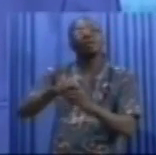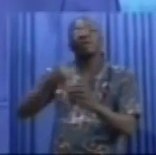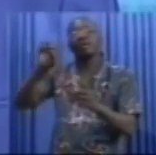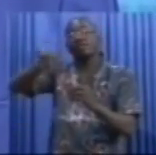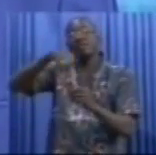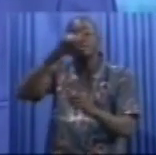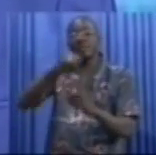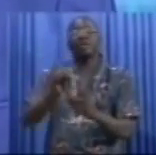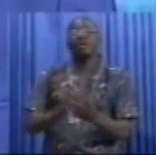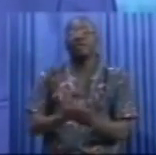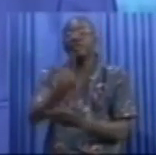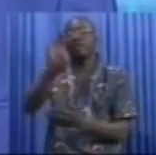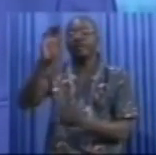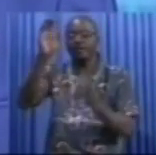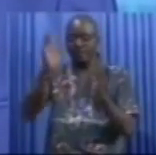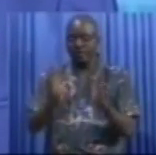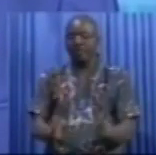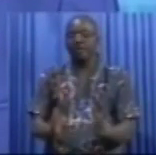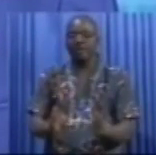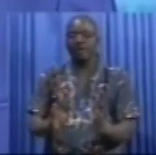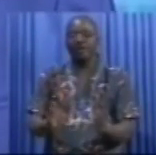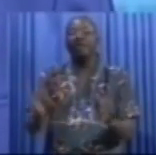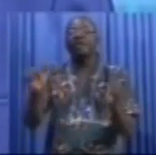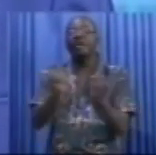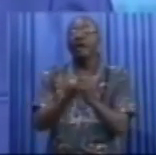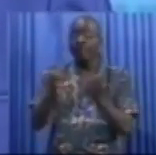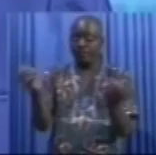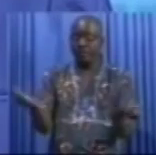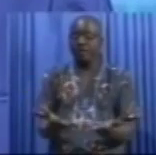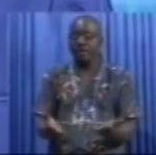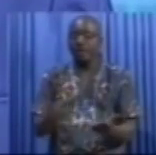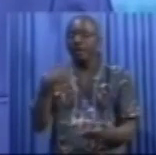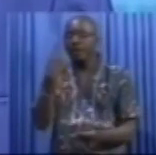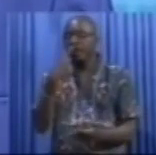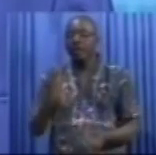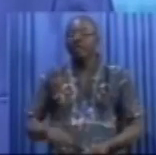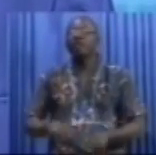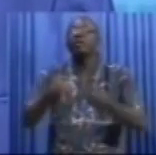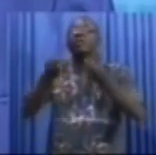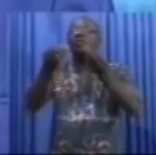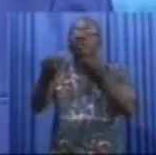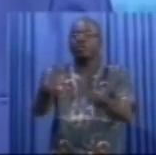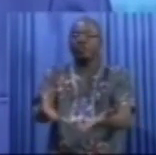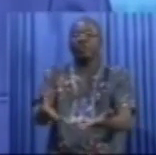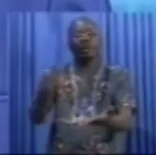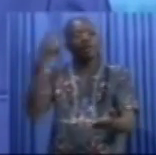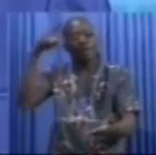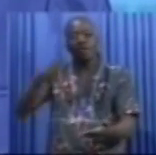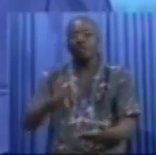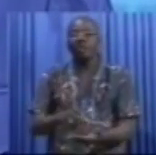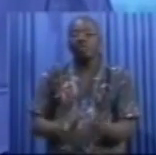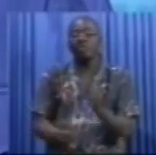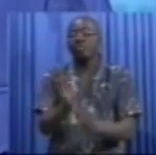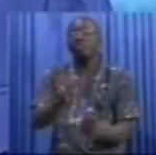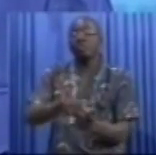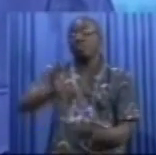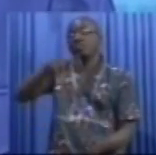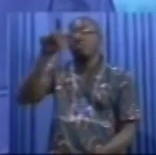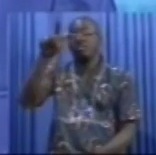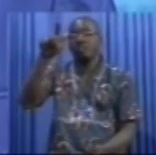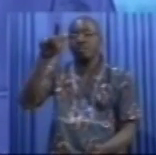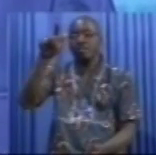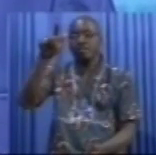Donc ceci suite à des autres préoccupations qui ont été soumises à leur hiérarchie.